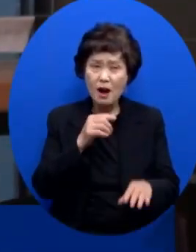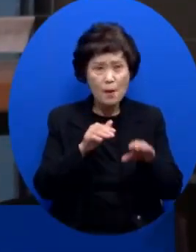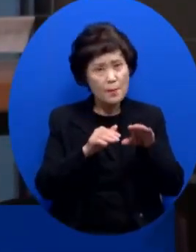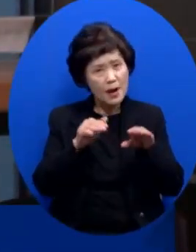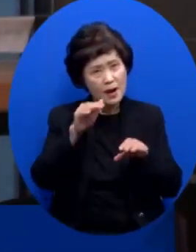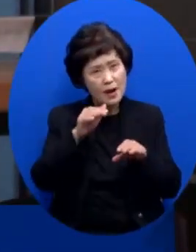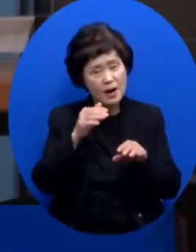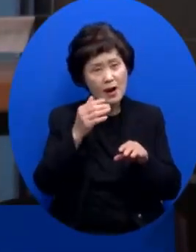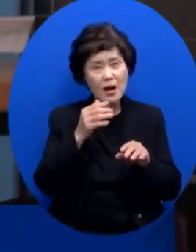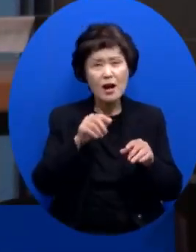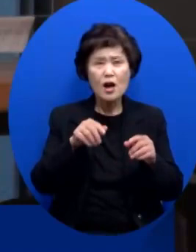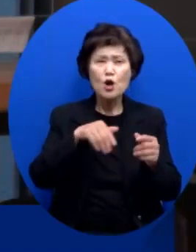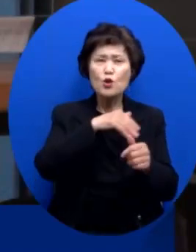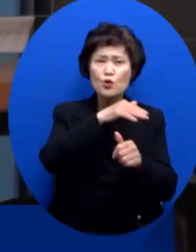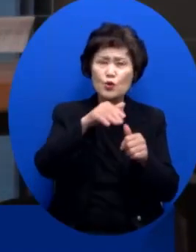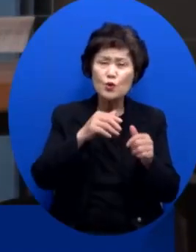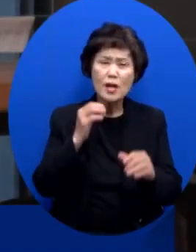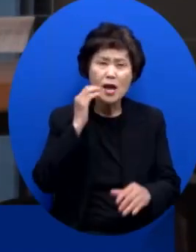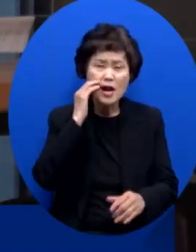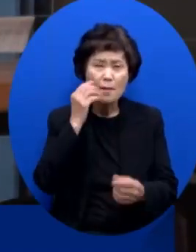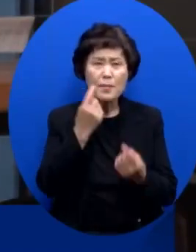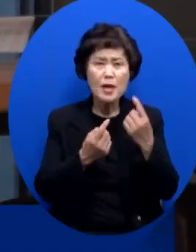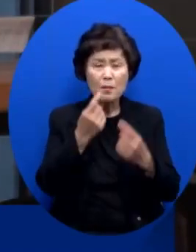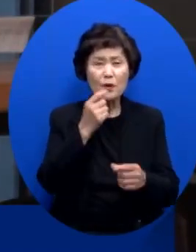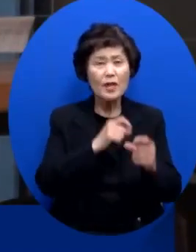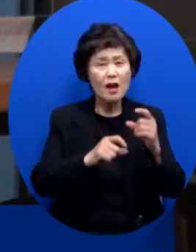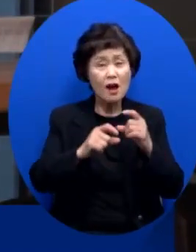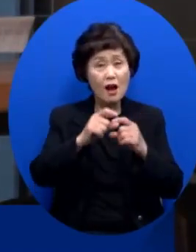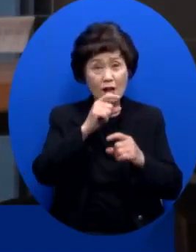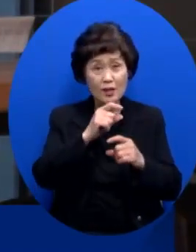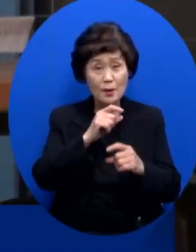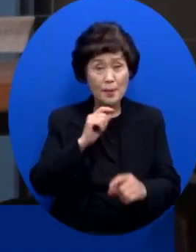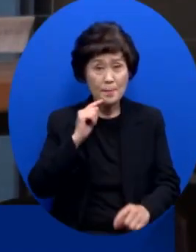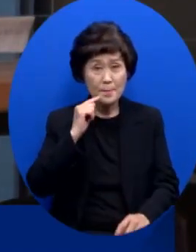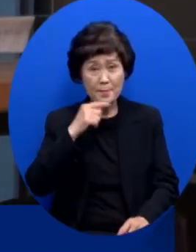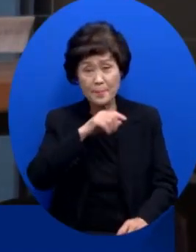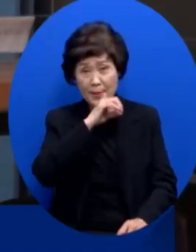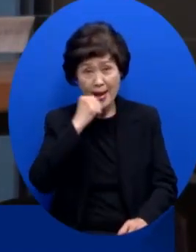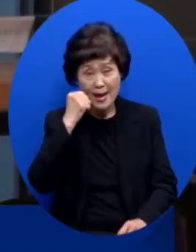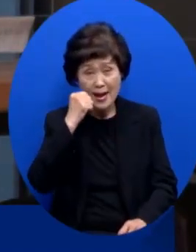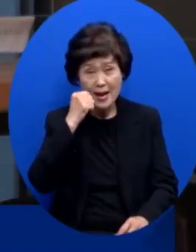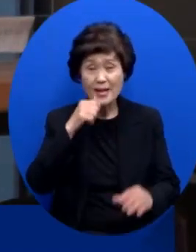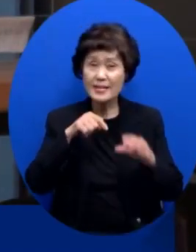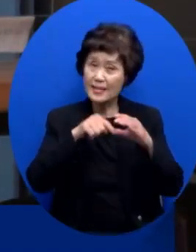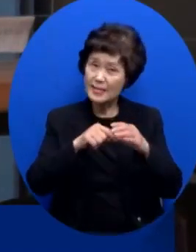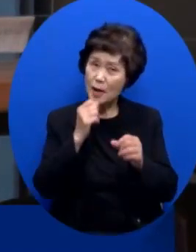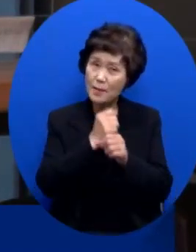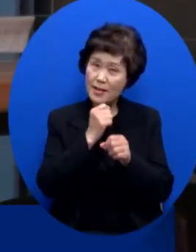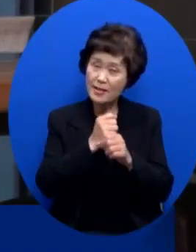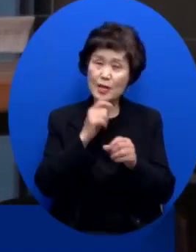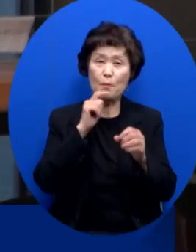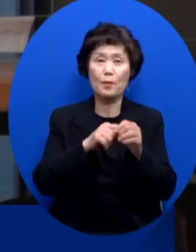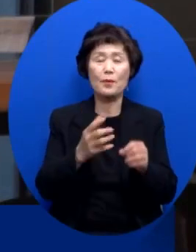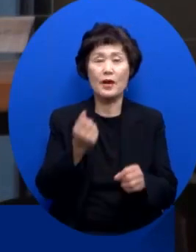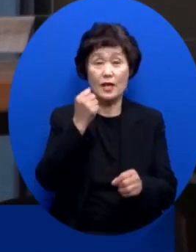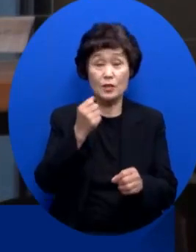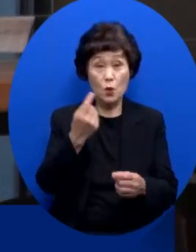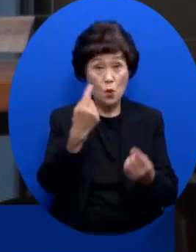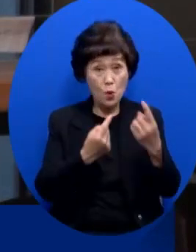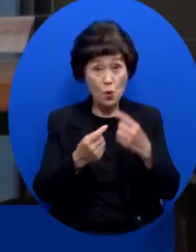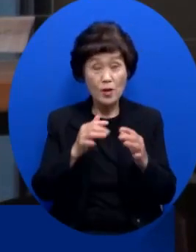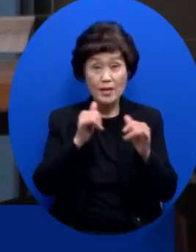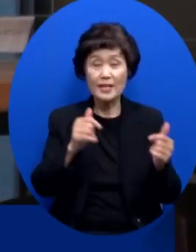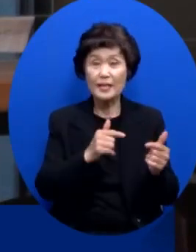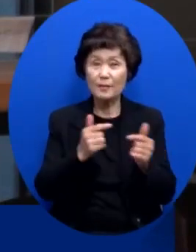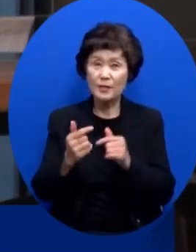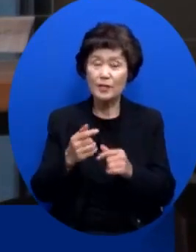다른 카페들보다 더 뛰어나야 된다. 그런 이제 목표를 가지고 시작을 했고 이 고객들은 우리가 교회 카페라는